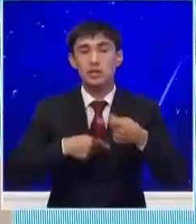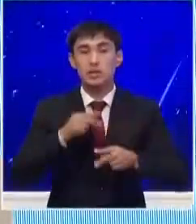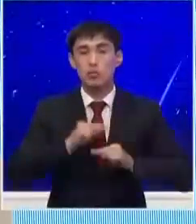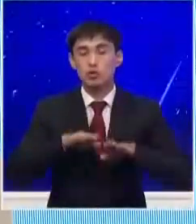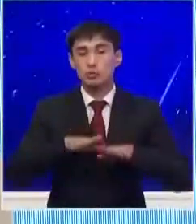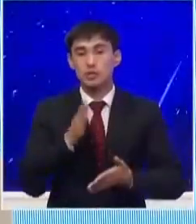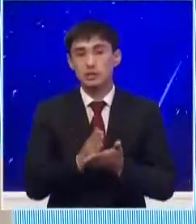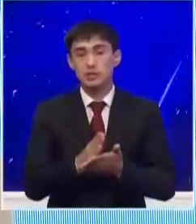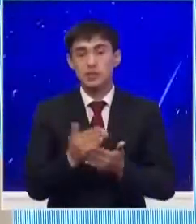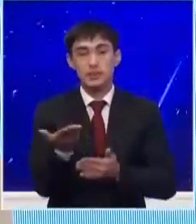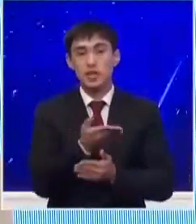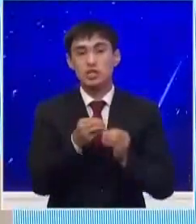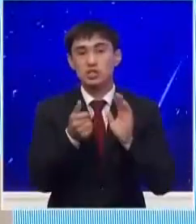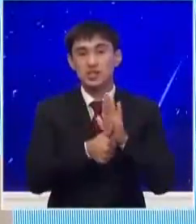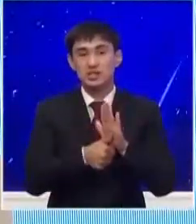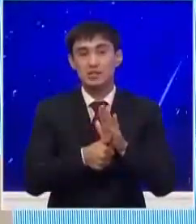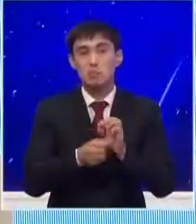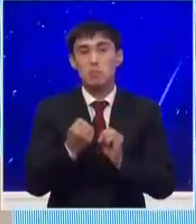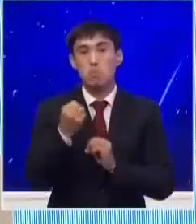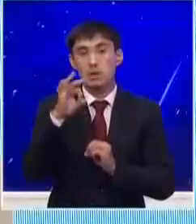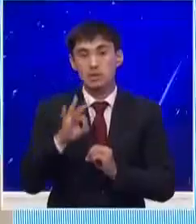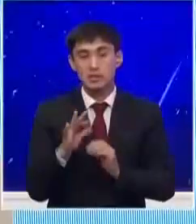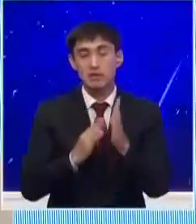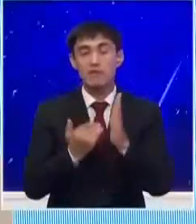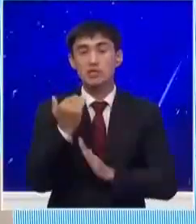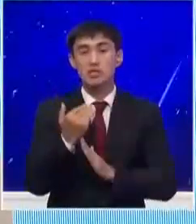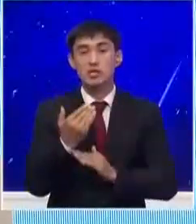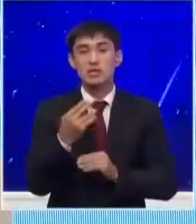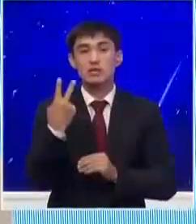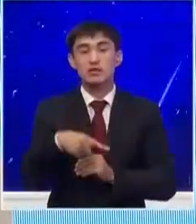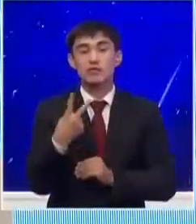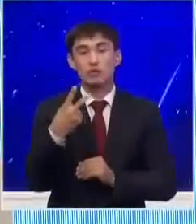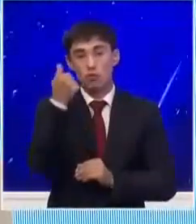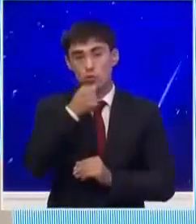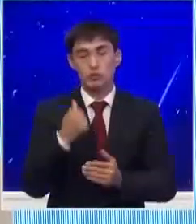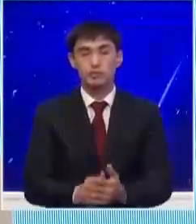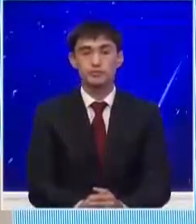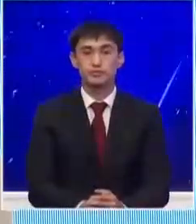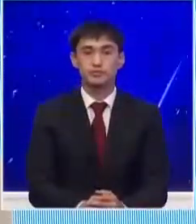рабочие места. Это на 16% выше, чем в 2022 году.